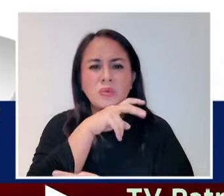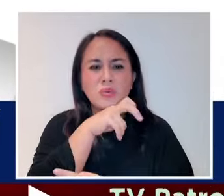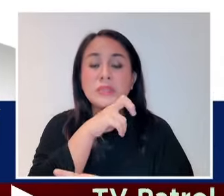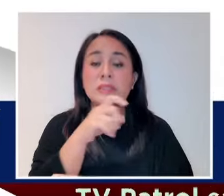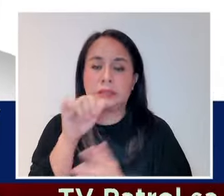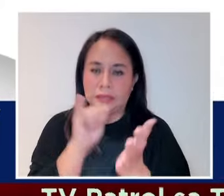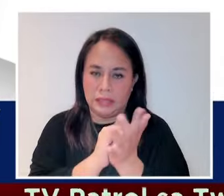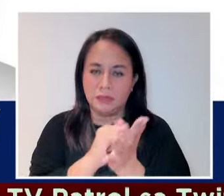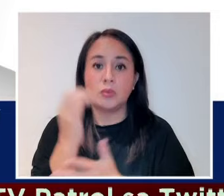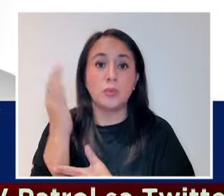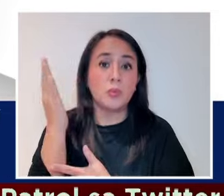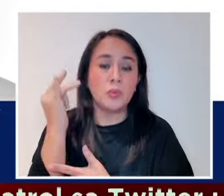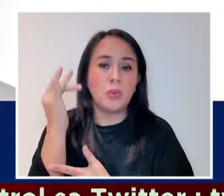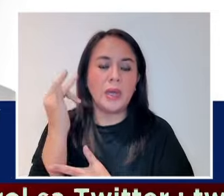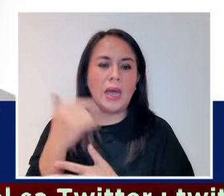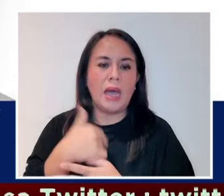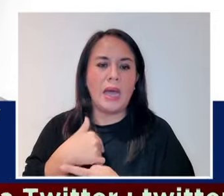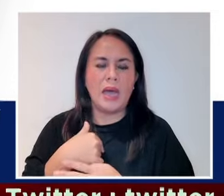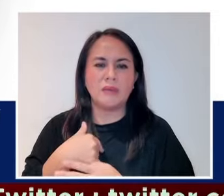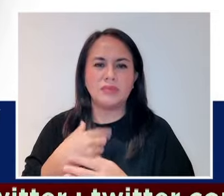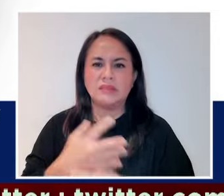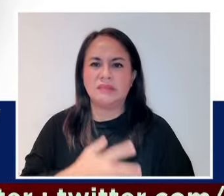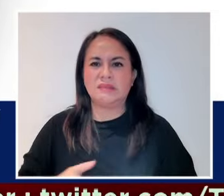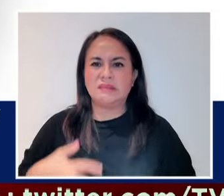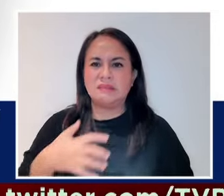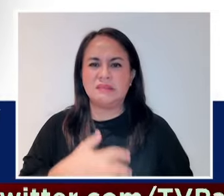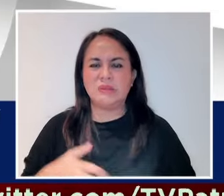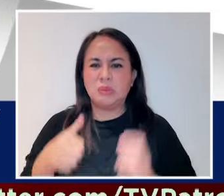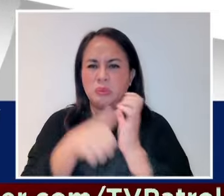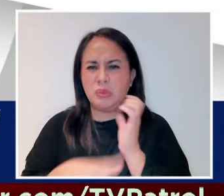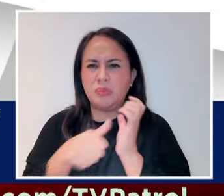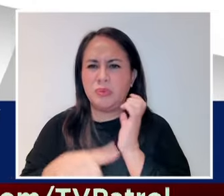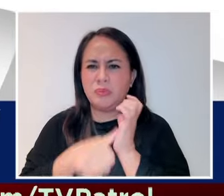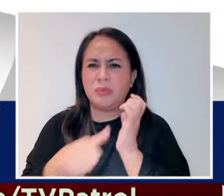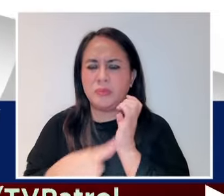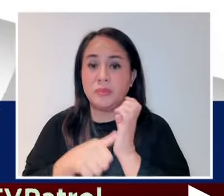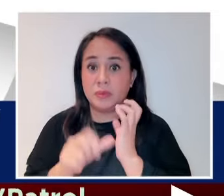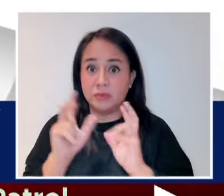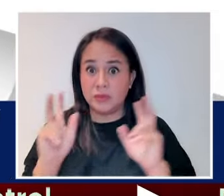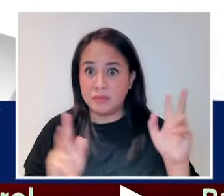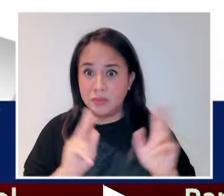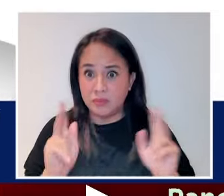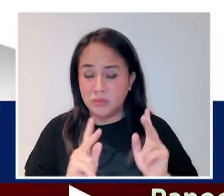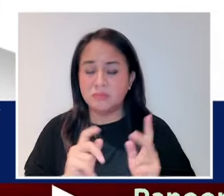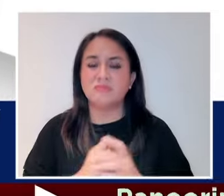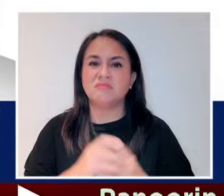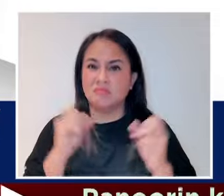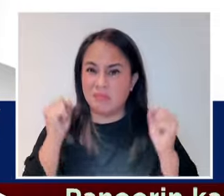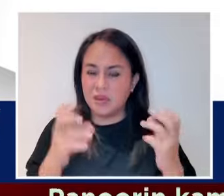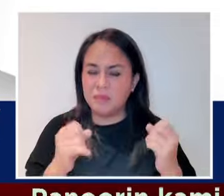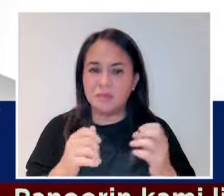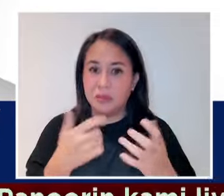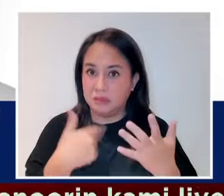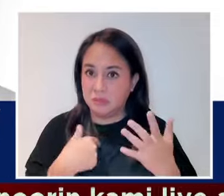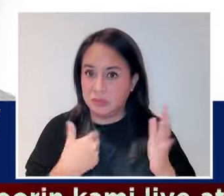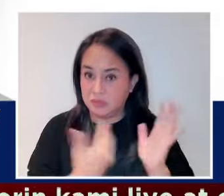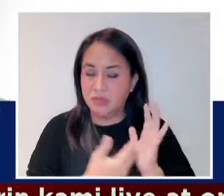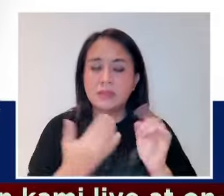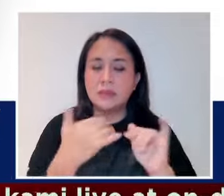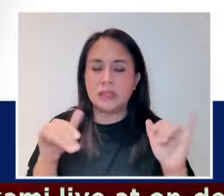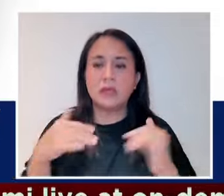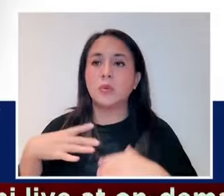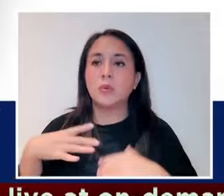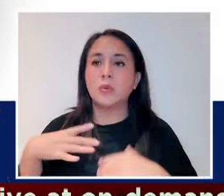sanhian nila ng viral outbreak at acute gastroenteritis. Pero hindi pa rin ito conclusive dahil hinihintay pa ang